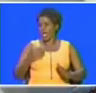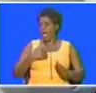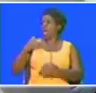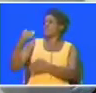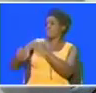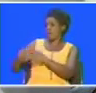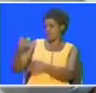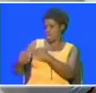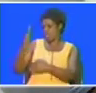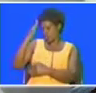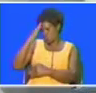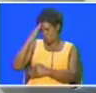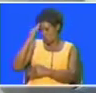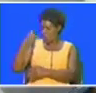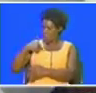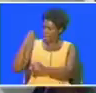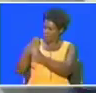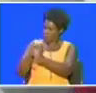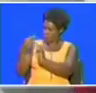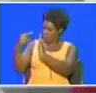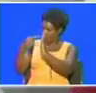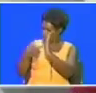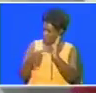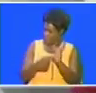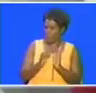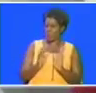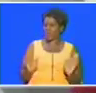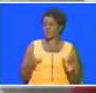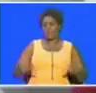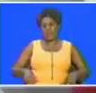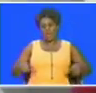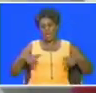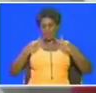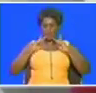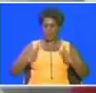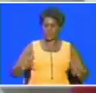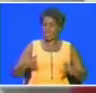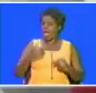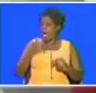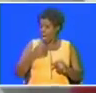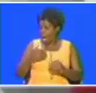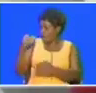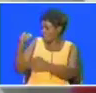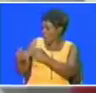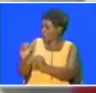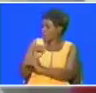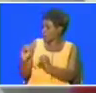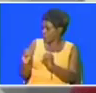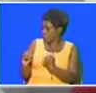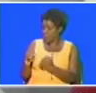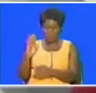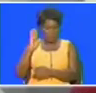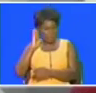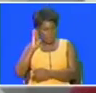mipaka, ajue hapa anafaa kufanya hivi, hapa hafai. Hivyo mtaishi kwa amani. Lakini wale hawajaweka mipaka, naona mambo yamezidi. Unasikia mtu